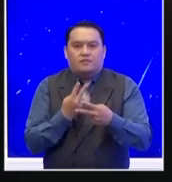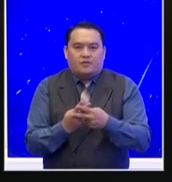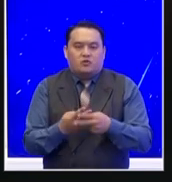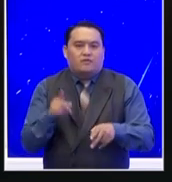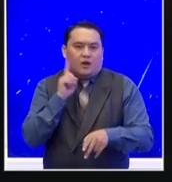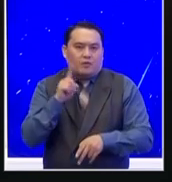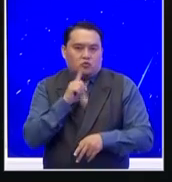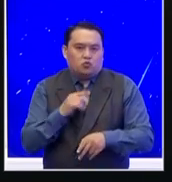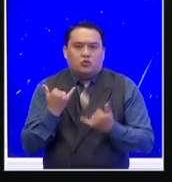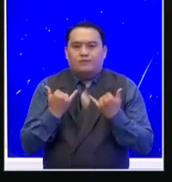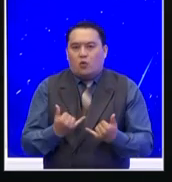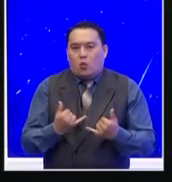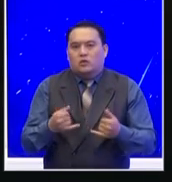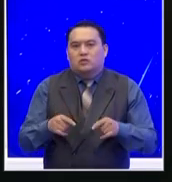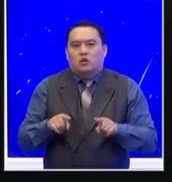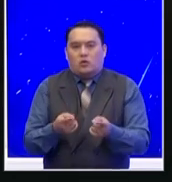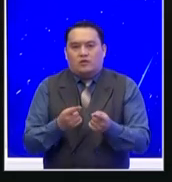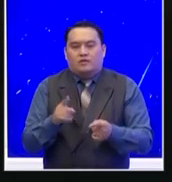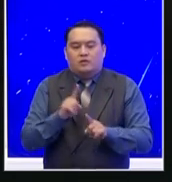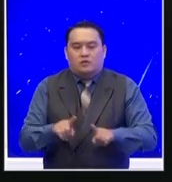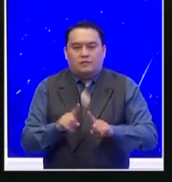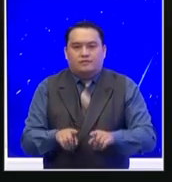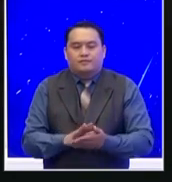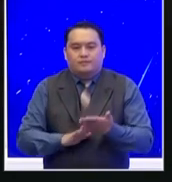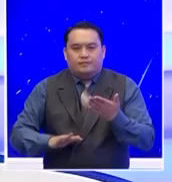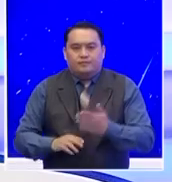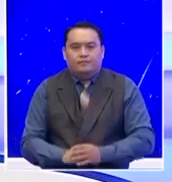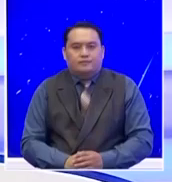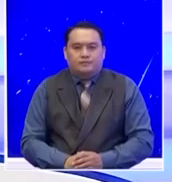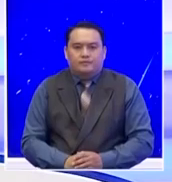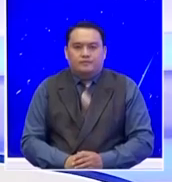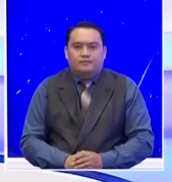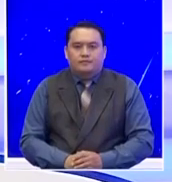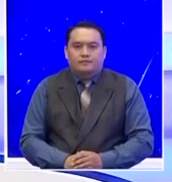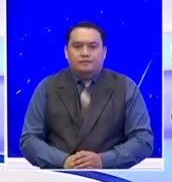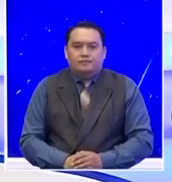происшествия. По данному факту составлены 2 административных протокола.